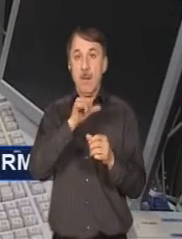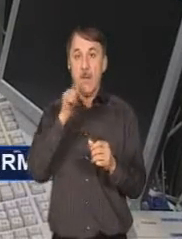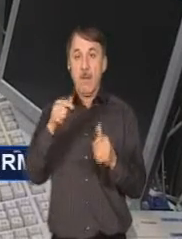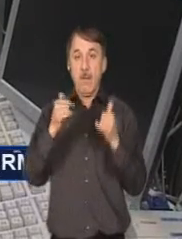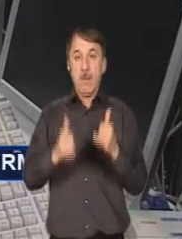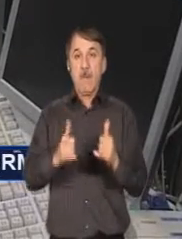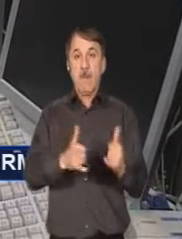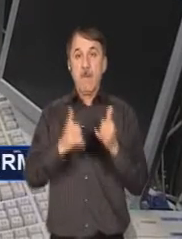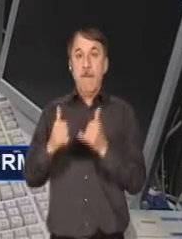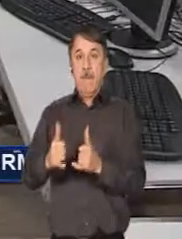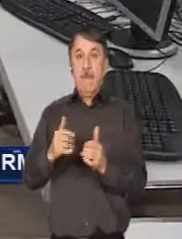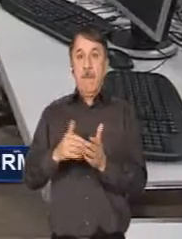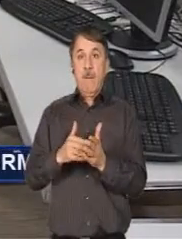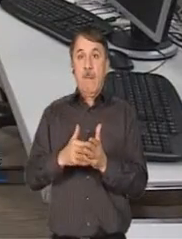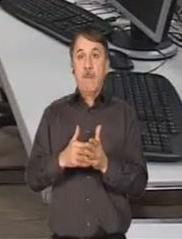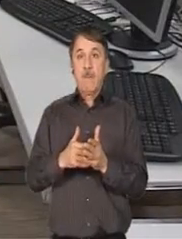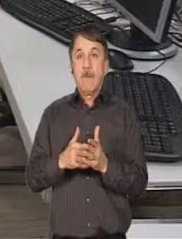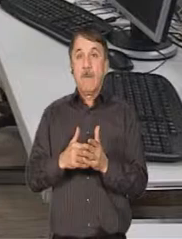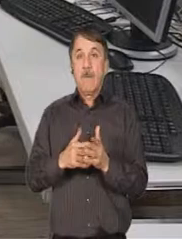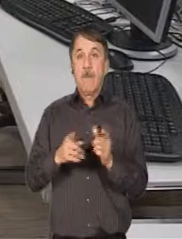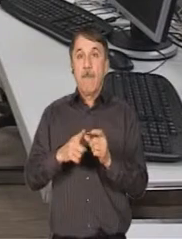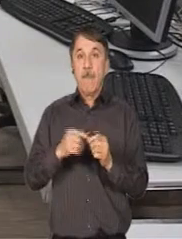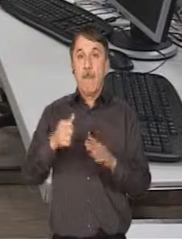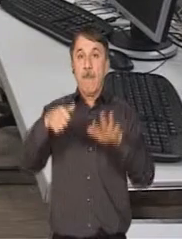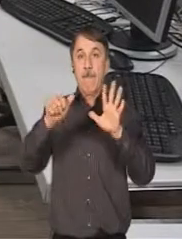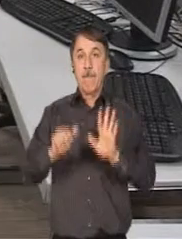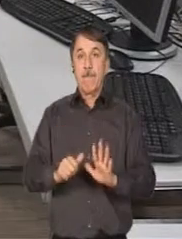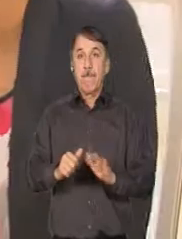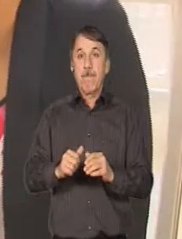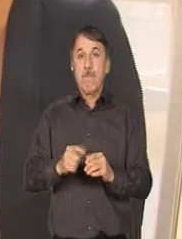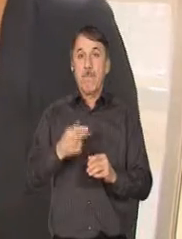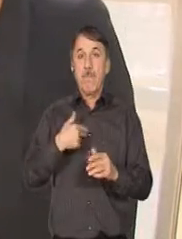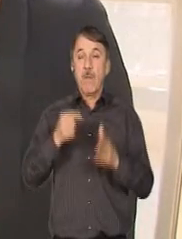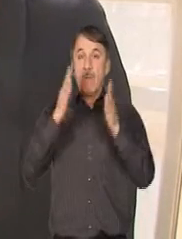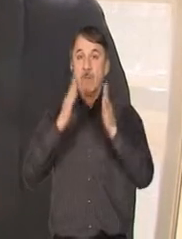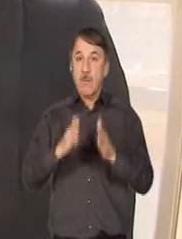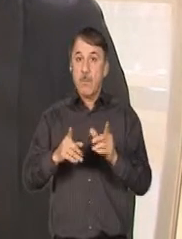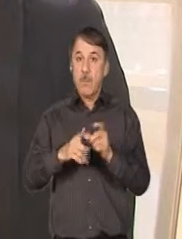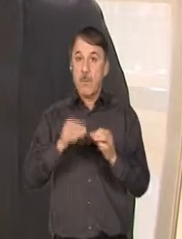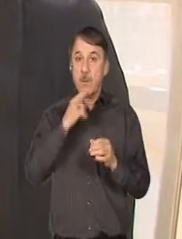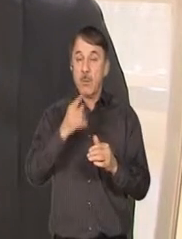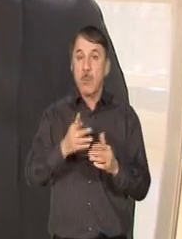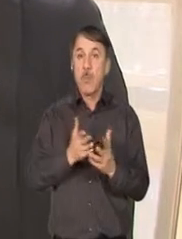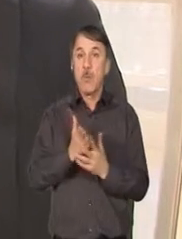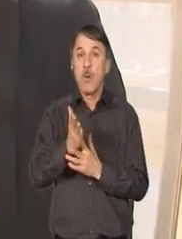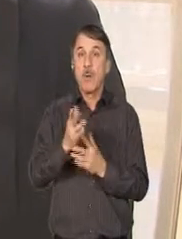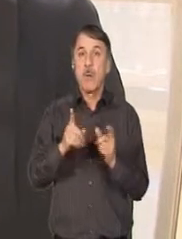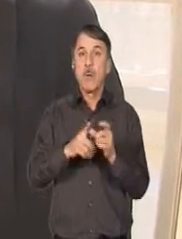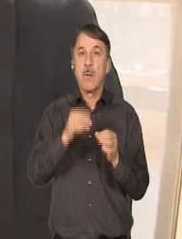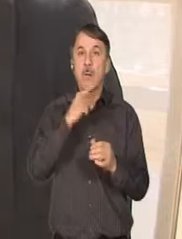poznato je i po inovacijama koje uvode, pa smo i na tu temu popričali. Od januara 2014. godine na